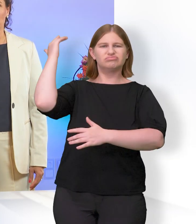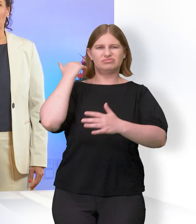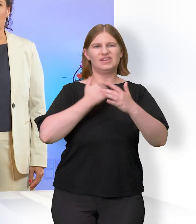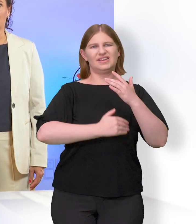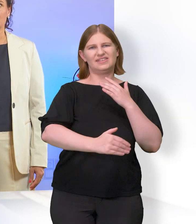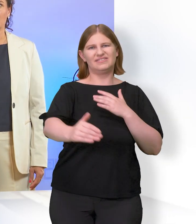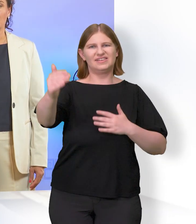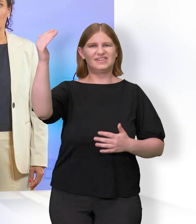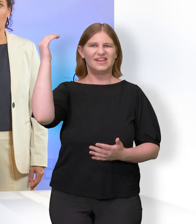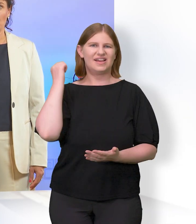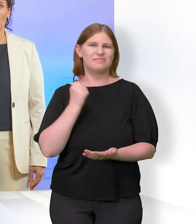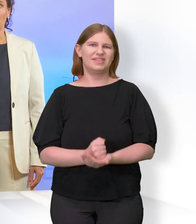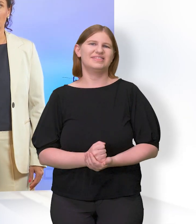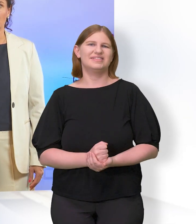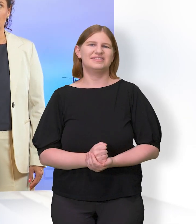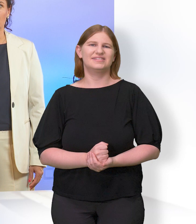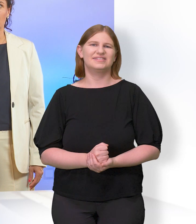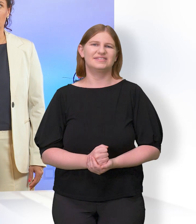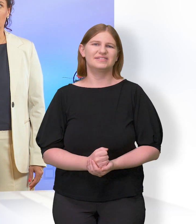in Ewigkeit. Amen.